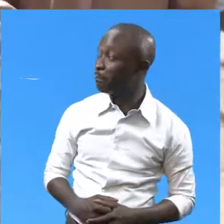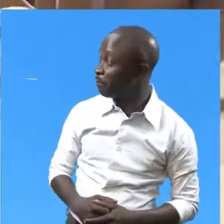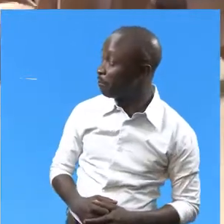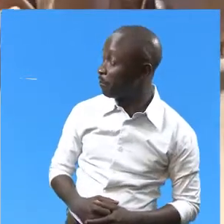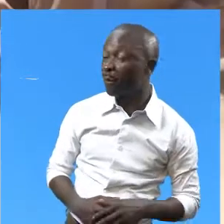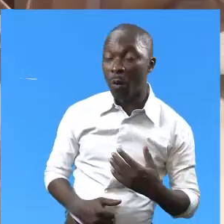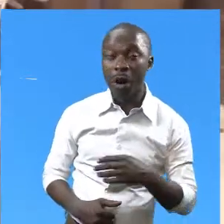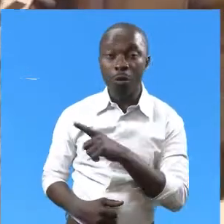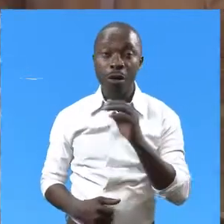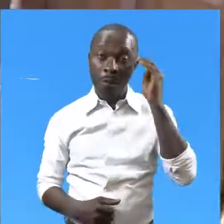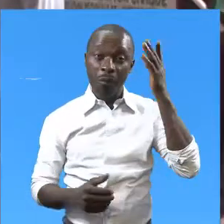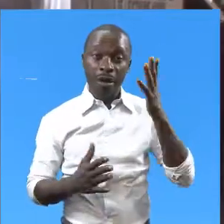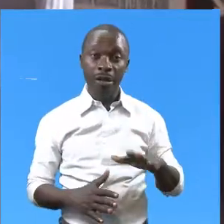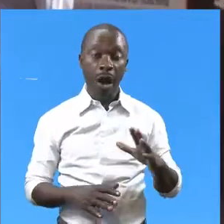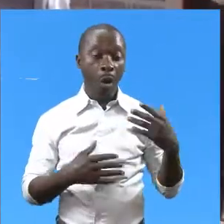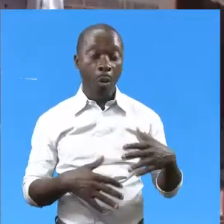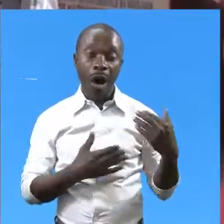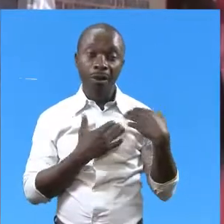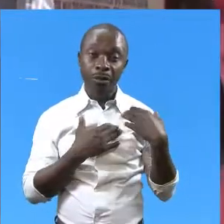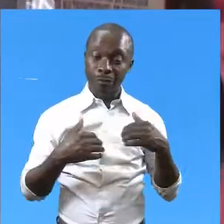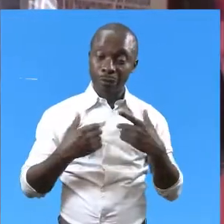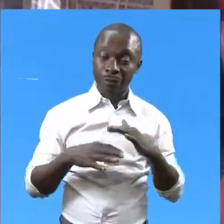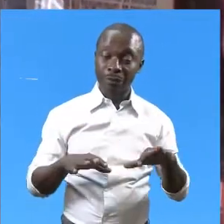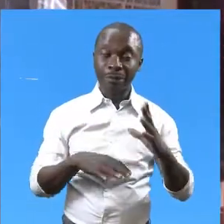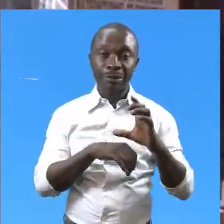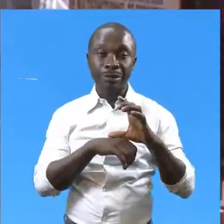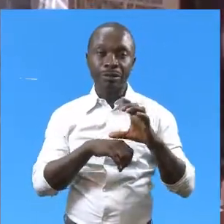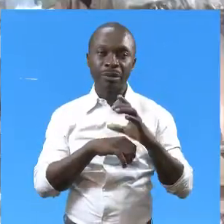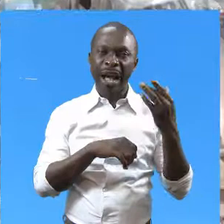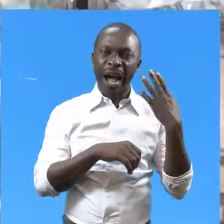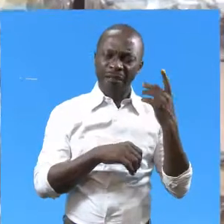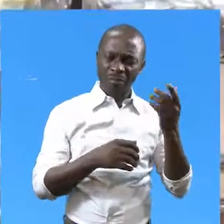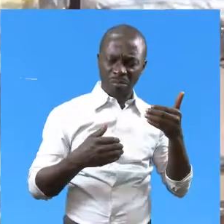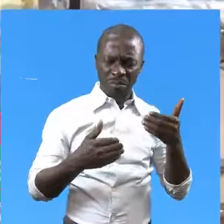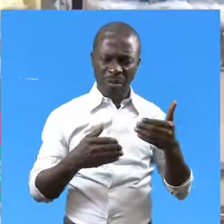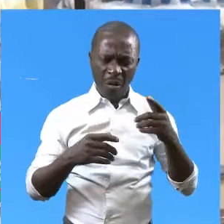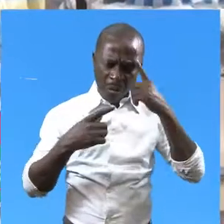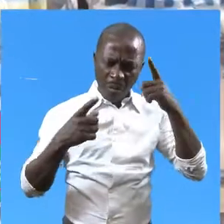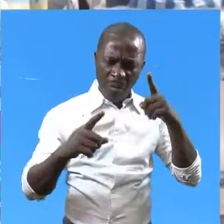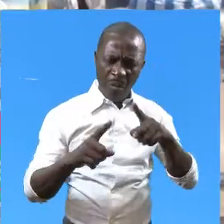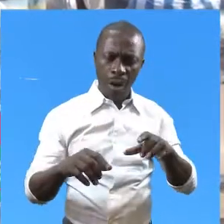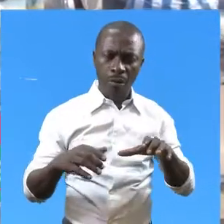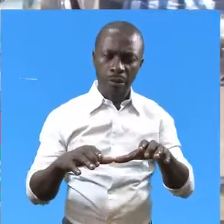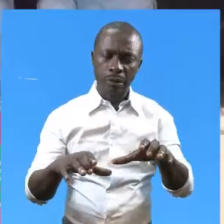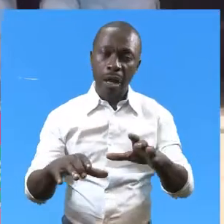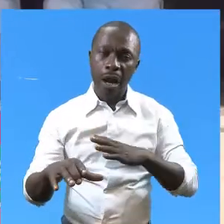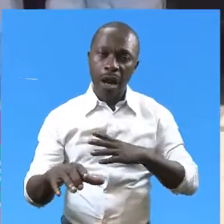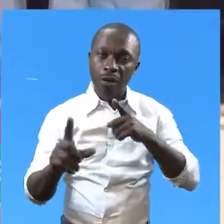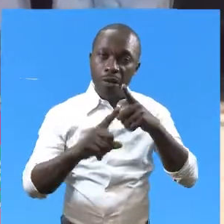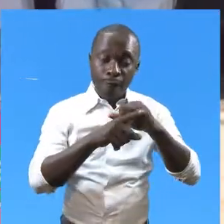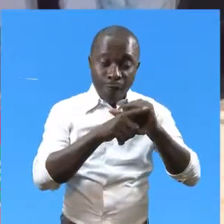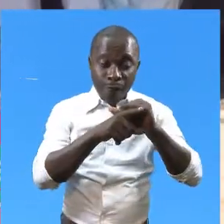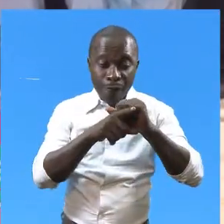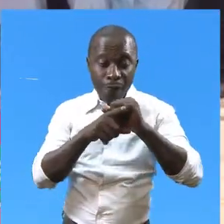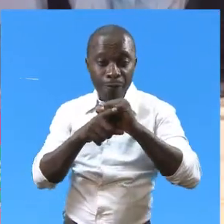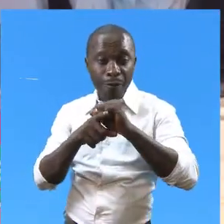C'est un ministre de la jeunesse résolu à accompagner les jeunes dans leur nouvelle installation entrepreneuriale. En